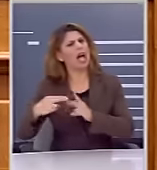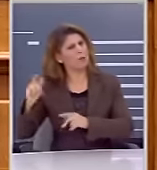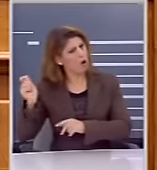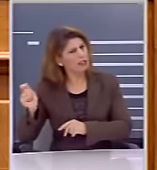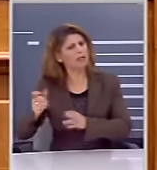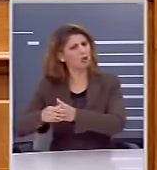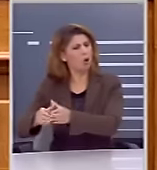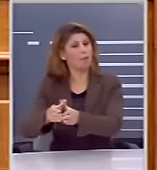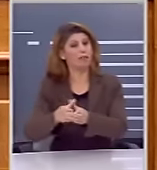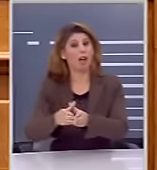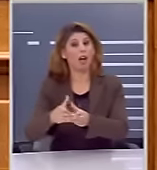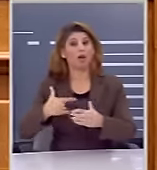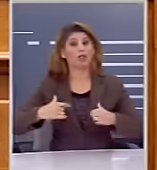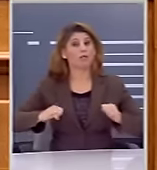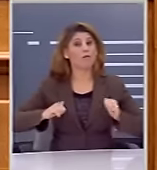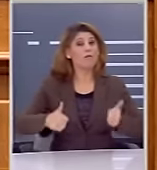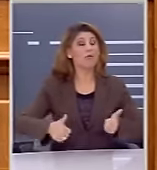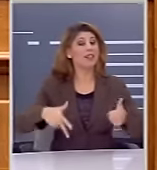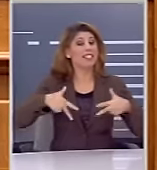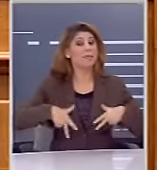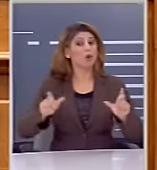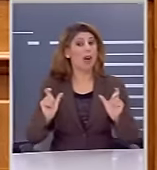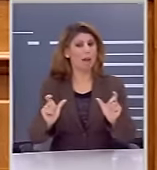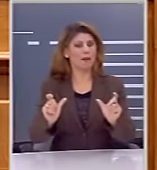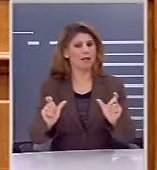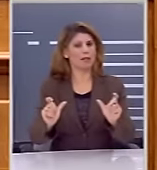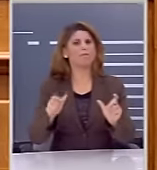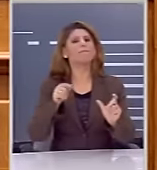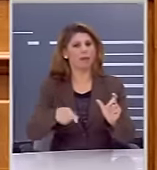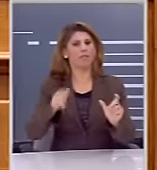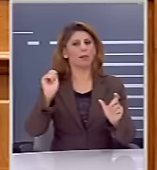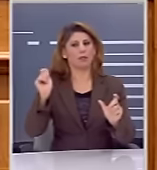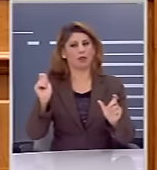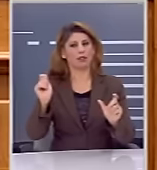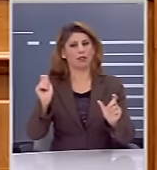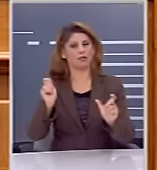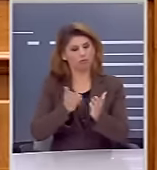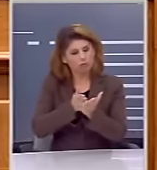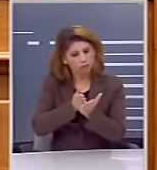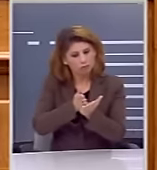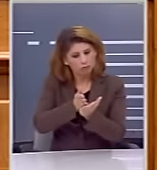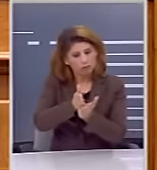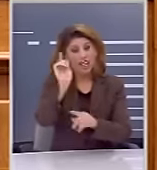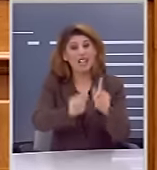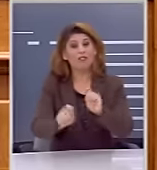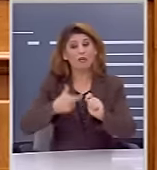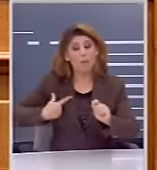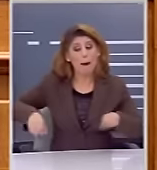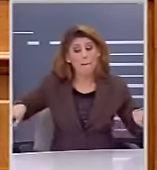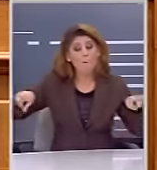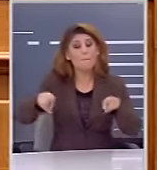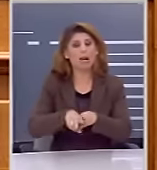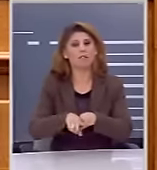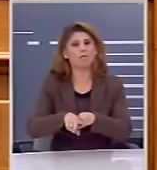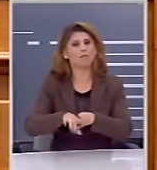αντιπολίτευση, ότι η βούληση του Υπουργείου Εθνικής Άμυνας είναι αυτή η πολιτική να χαραχθεί από κοινού. Κάναμε δεκτές